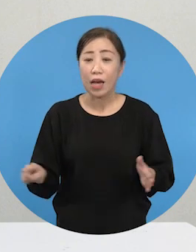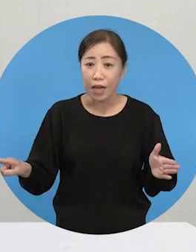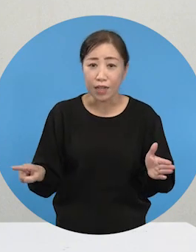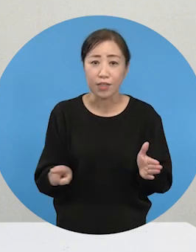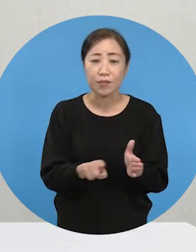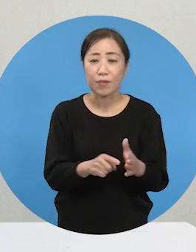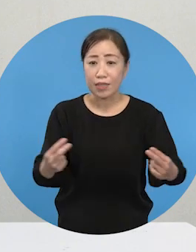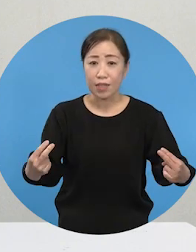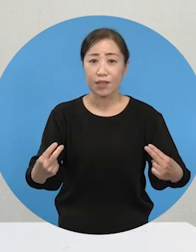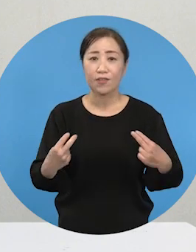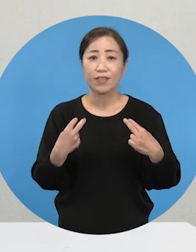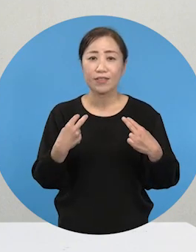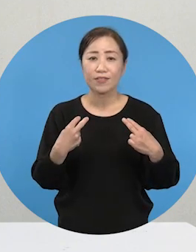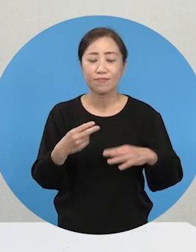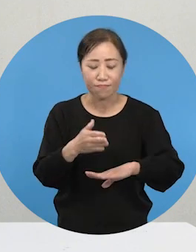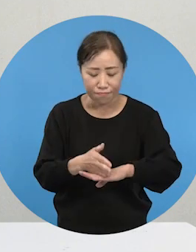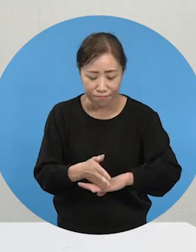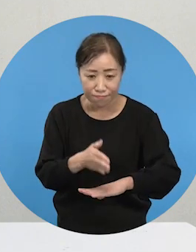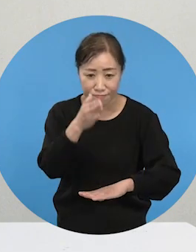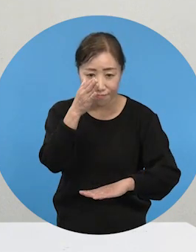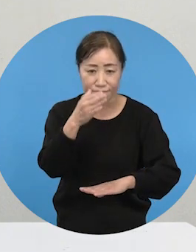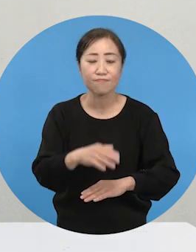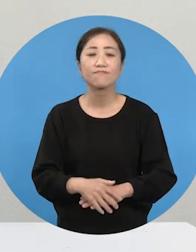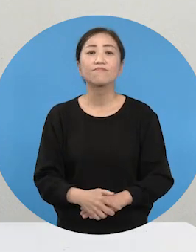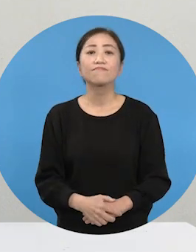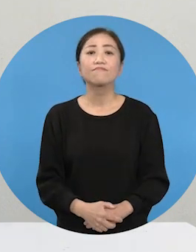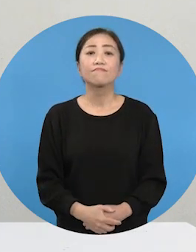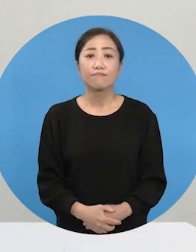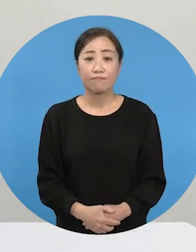でのご視聴誠にありがとうございました。